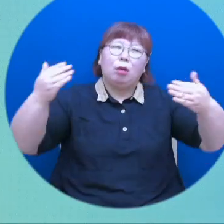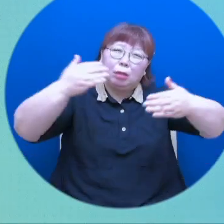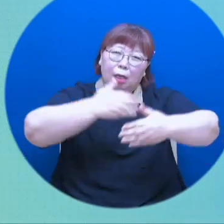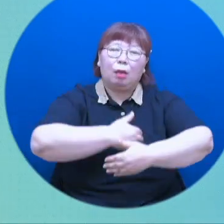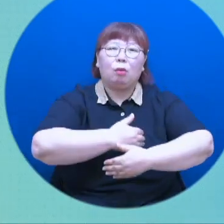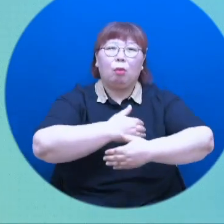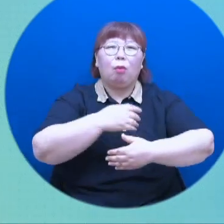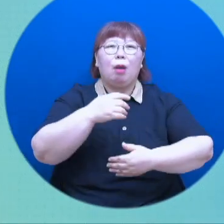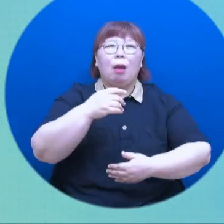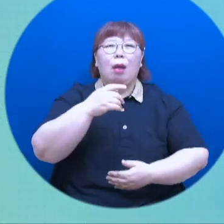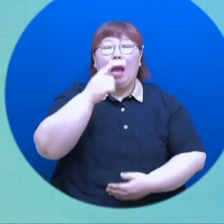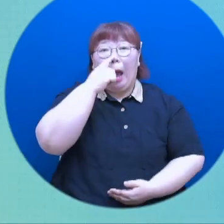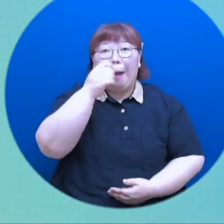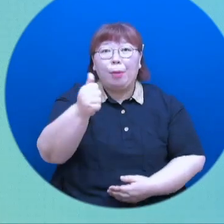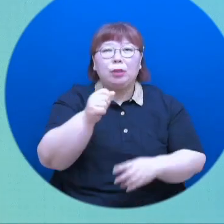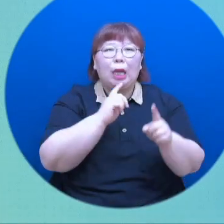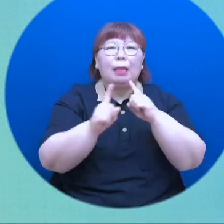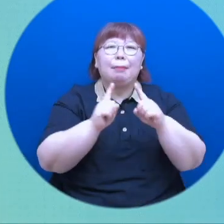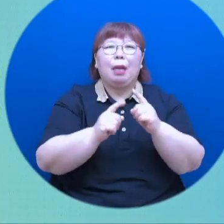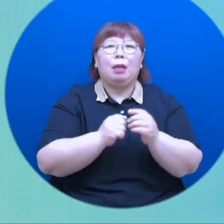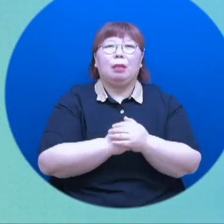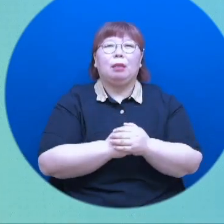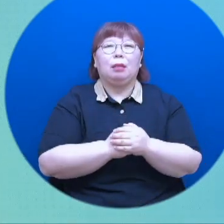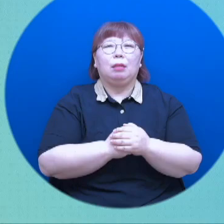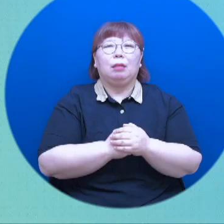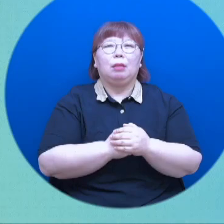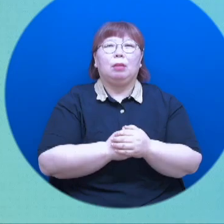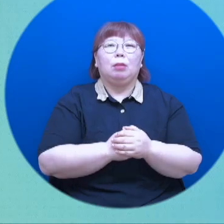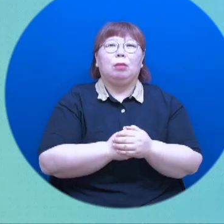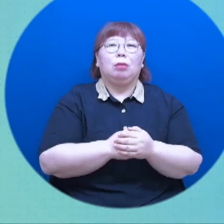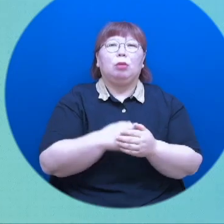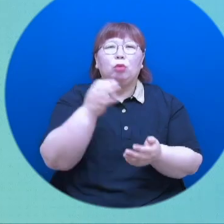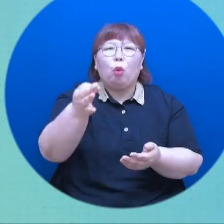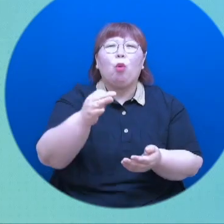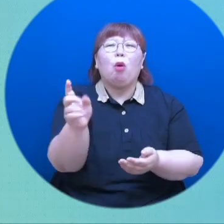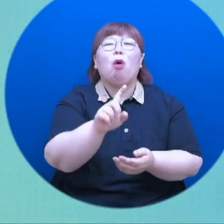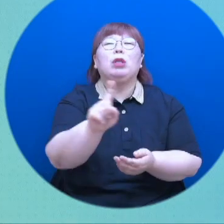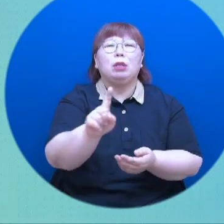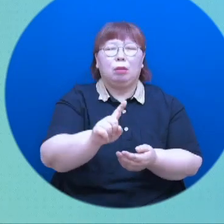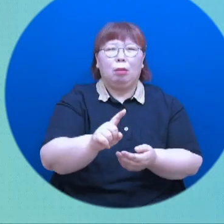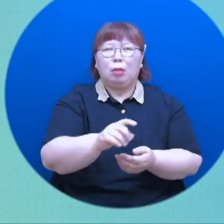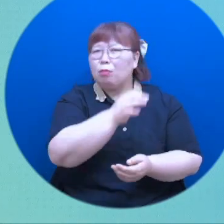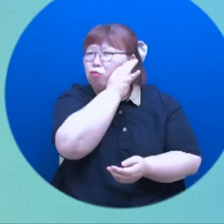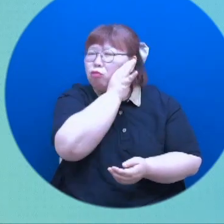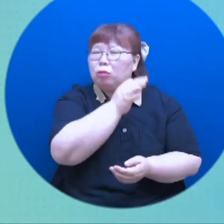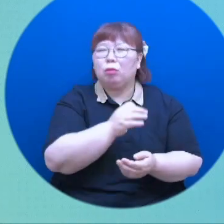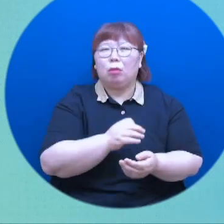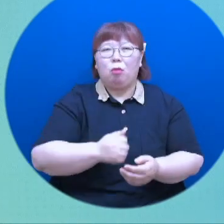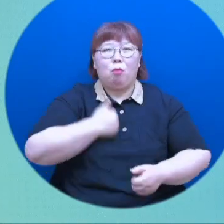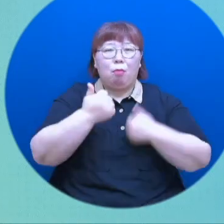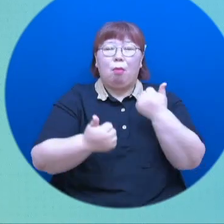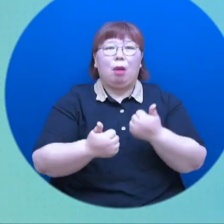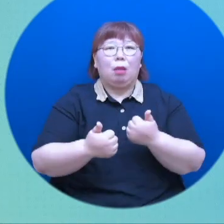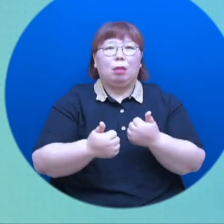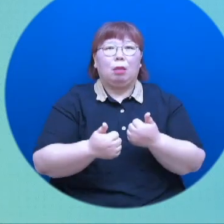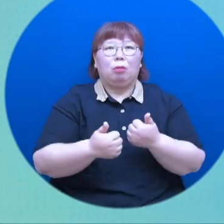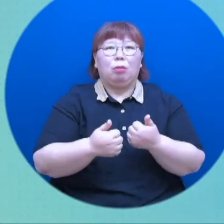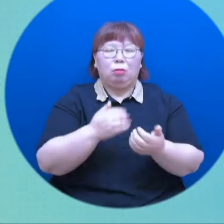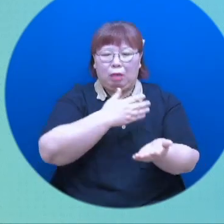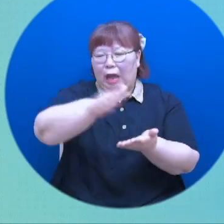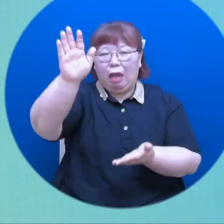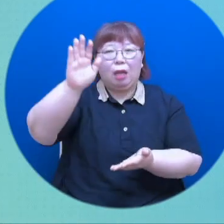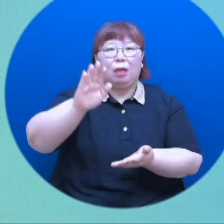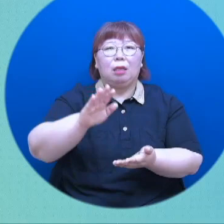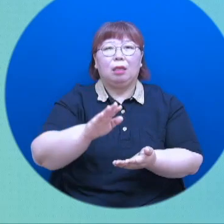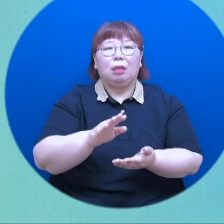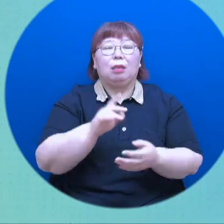얼싸안고, 아버지가 하는 말 무엇입니까? 돈 어떻게 했냐? 남부그릇은 못 살겠구나. 여기서 돌아서라.